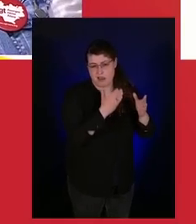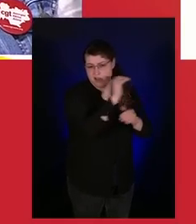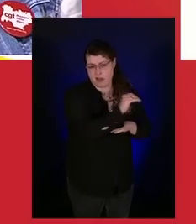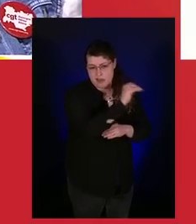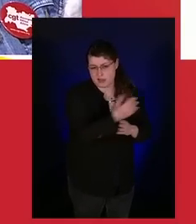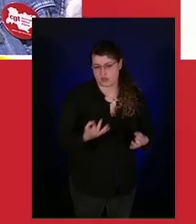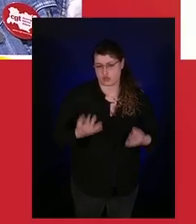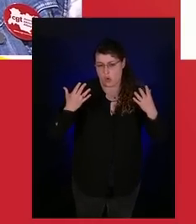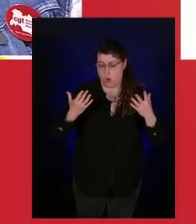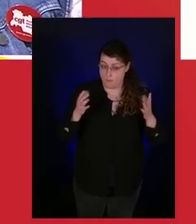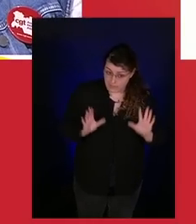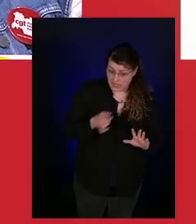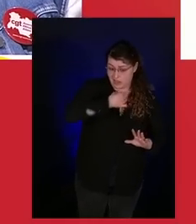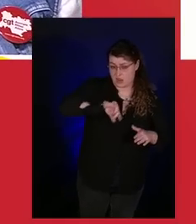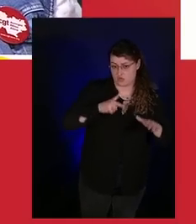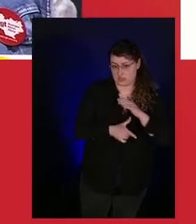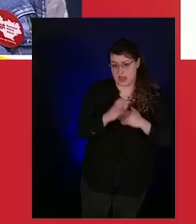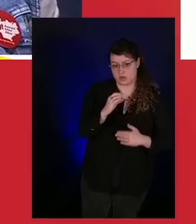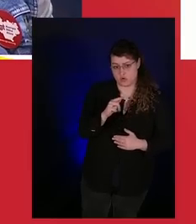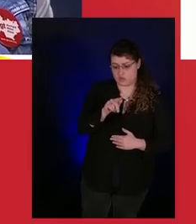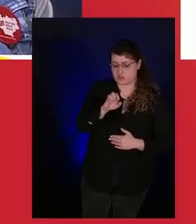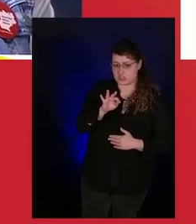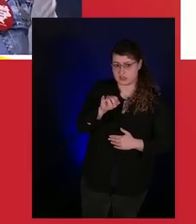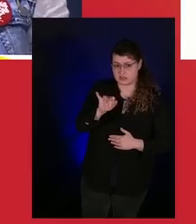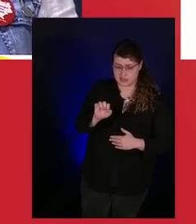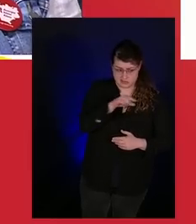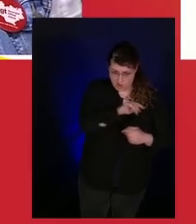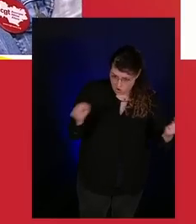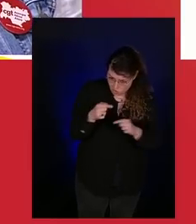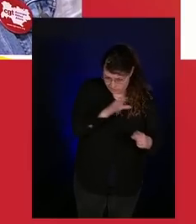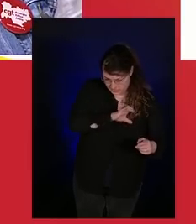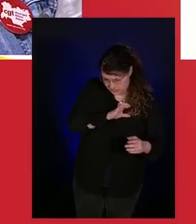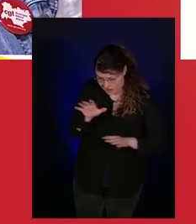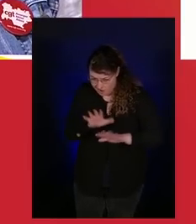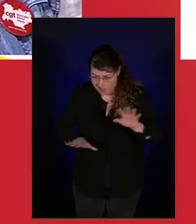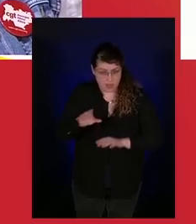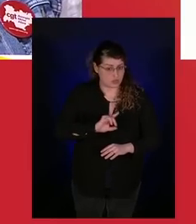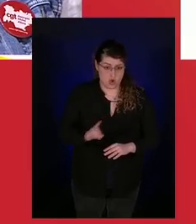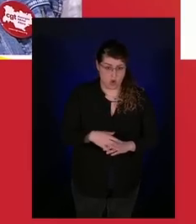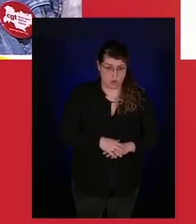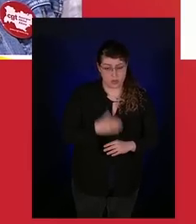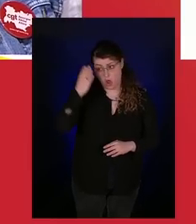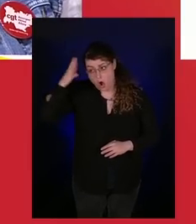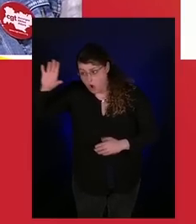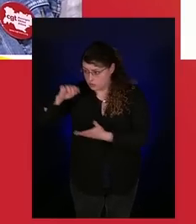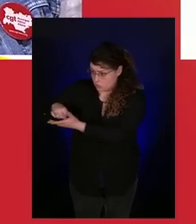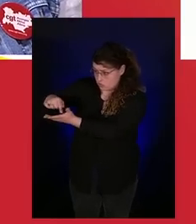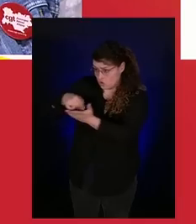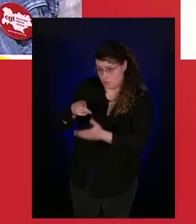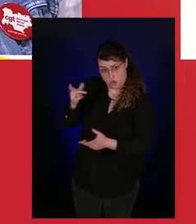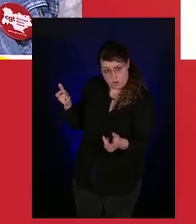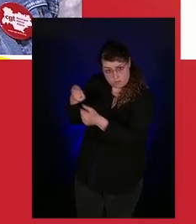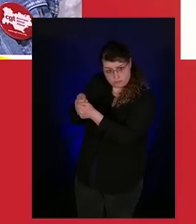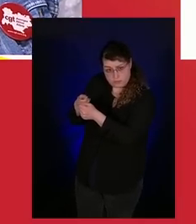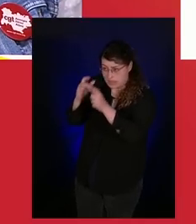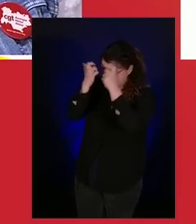Cogetiz n'est pas l'endroit où l'on peut régler des conflits. D'autres espaces sont largement plus légitimes et